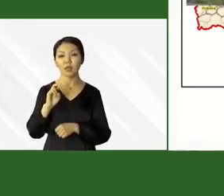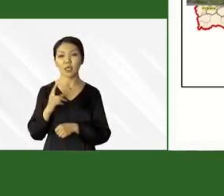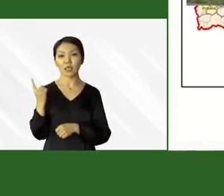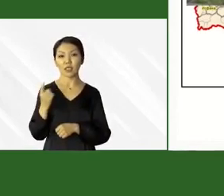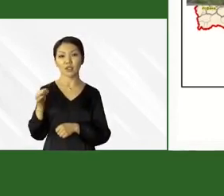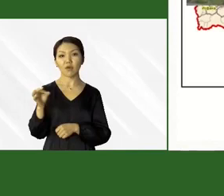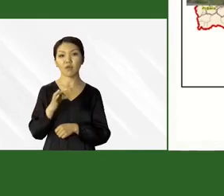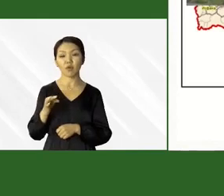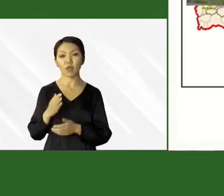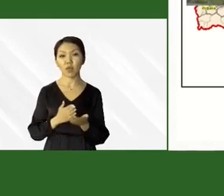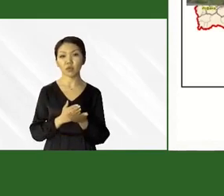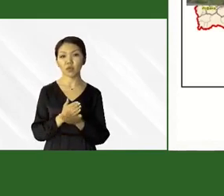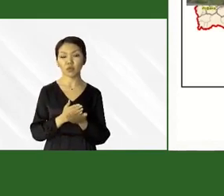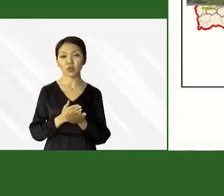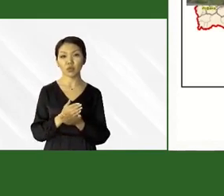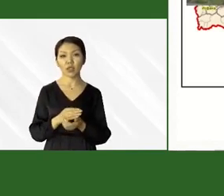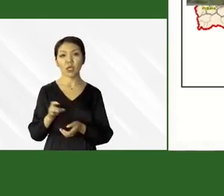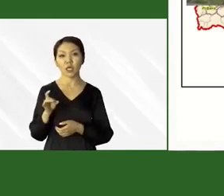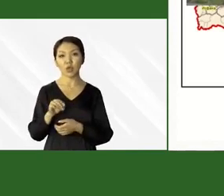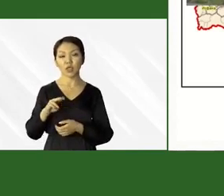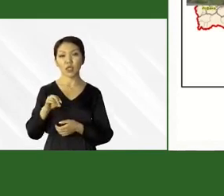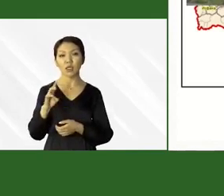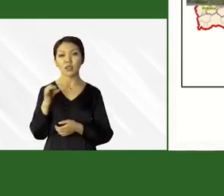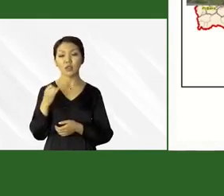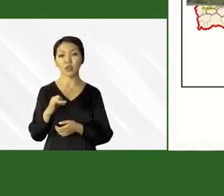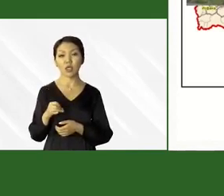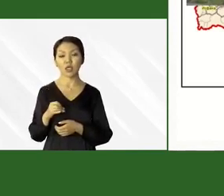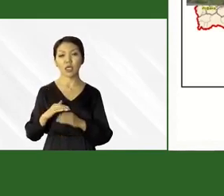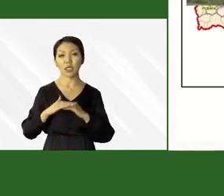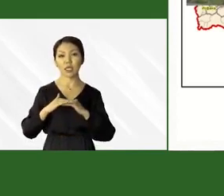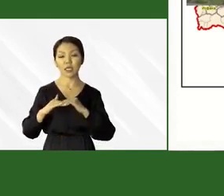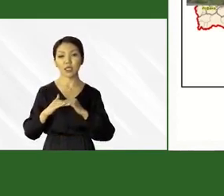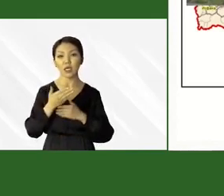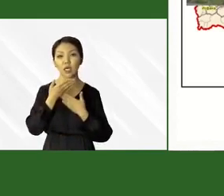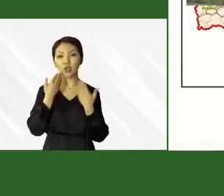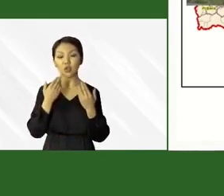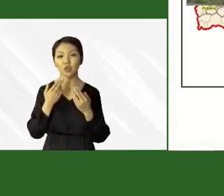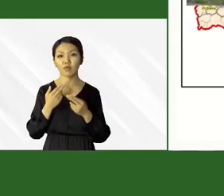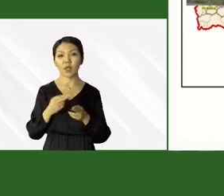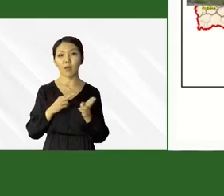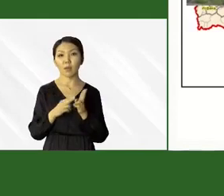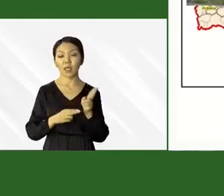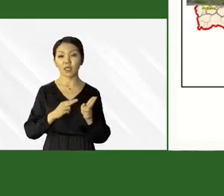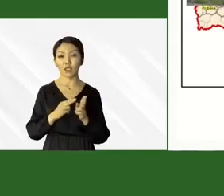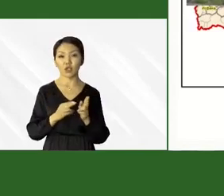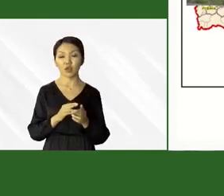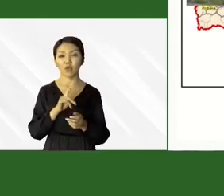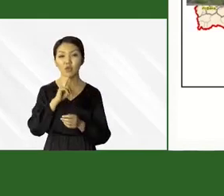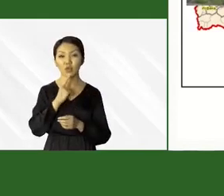области, обслуживающая районы Таласской долины. Отсутствие железнодорожного транспорта усложняет